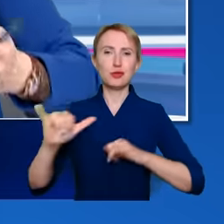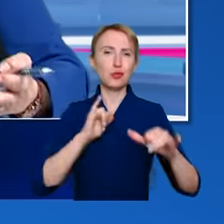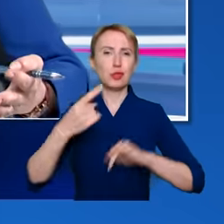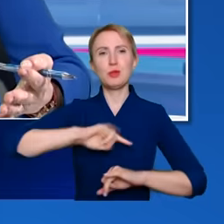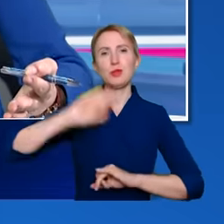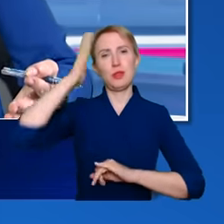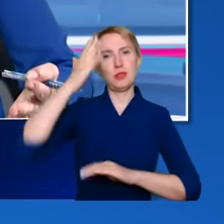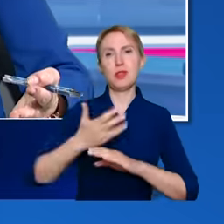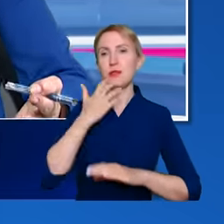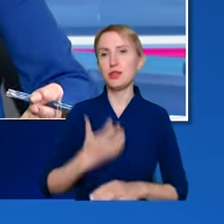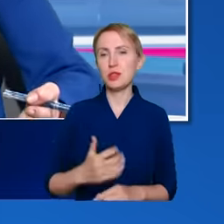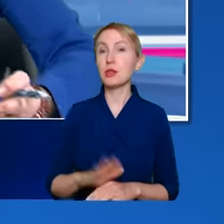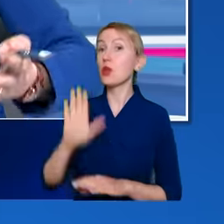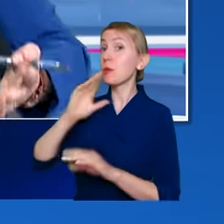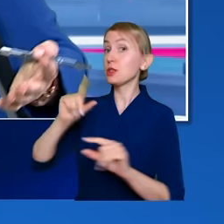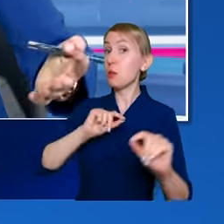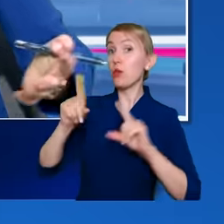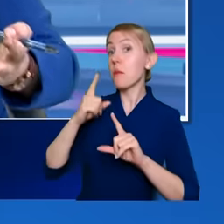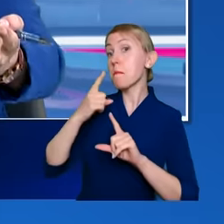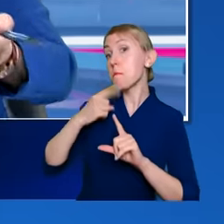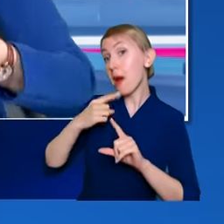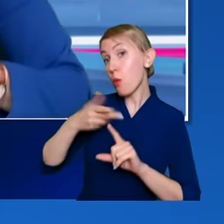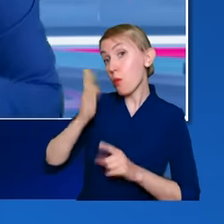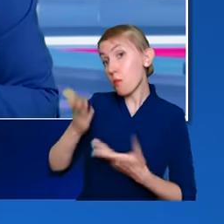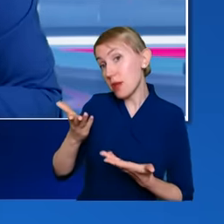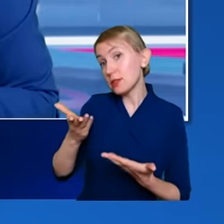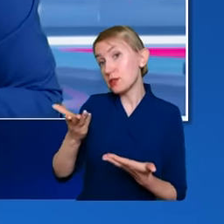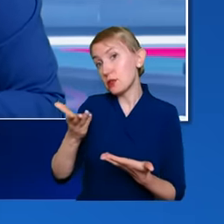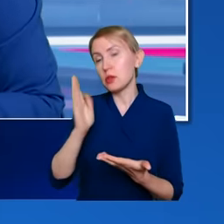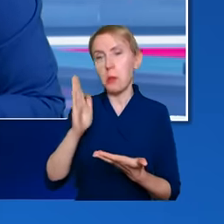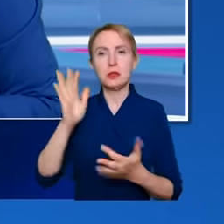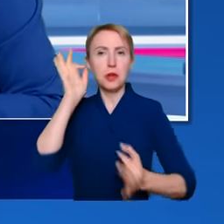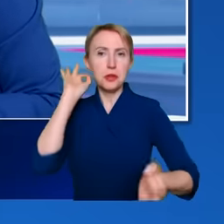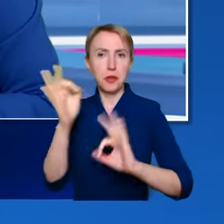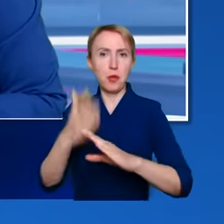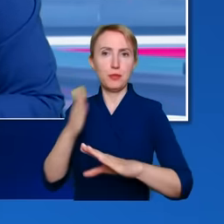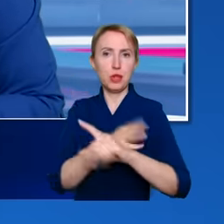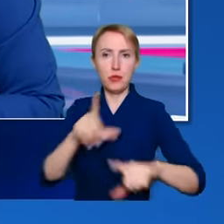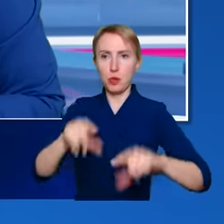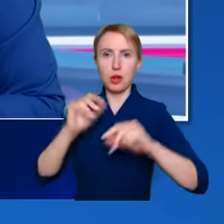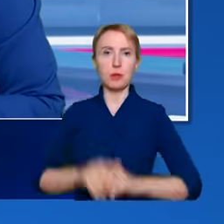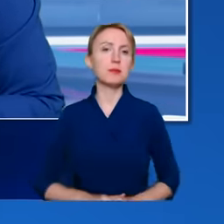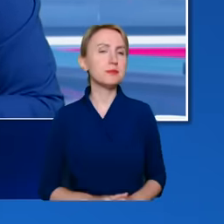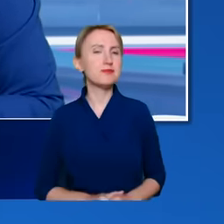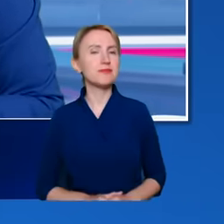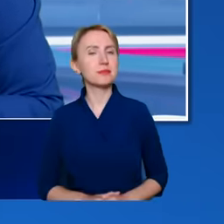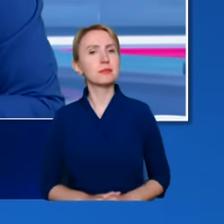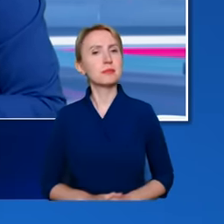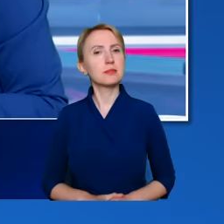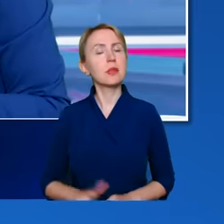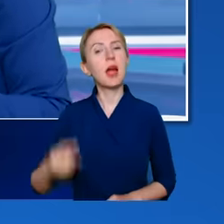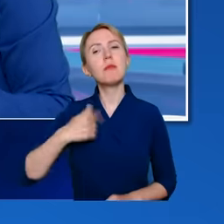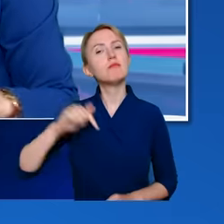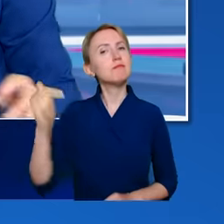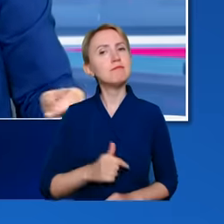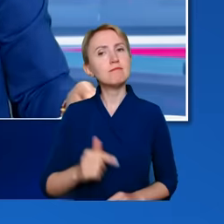dowiedzieli. No chyba, że podwyżka będzie niewielka, no to wtedy rozumiem, że będzie informacja przed wyborami. A czy w ogóle musimy